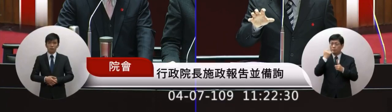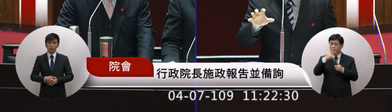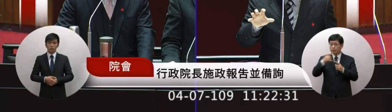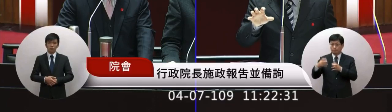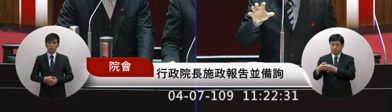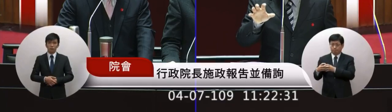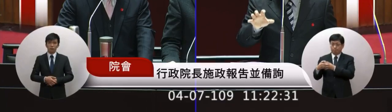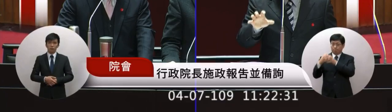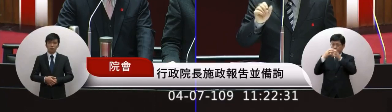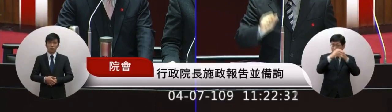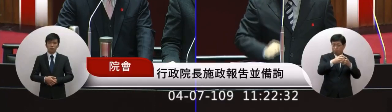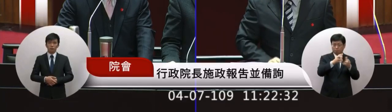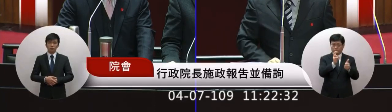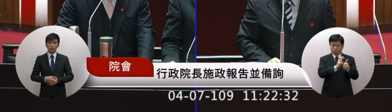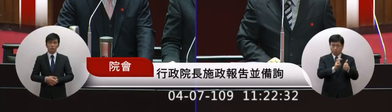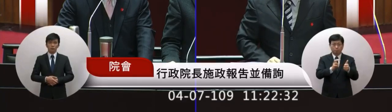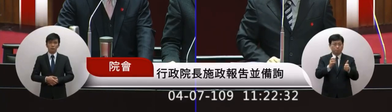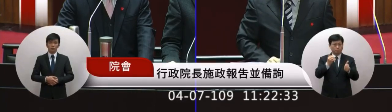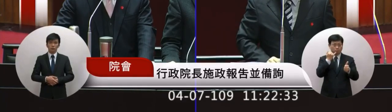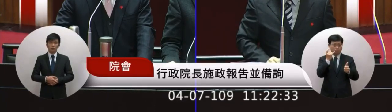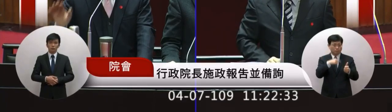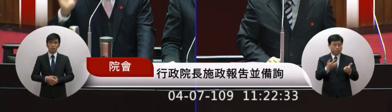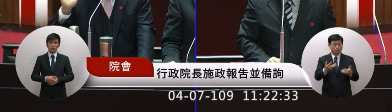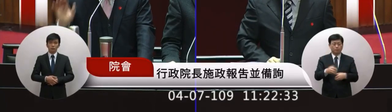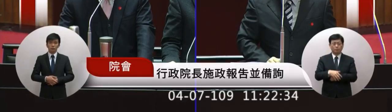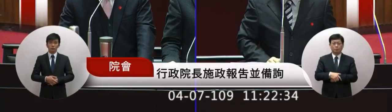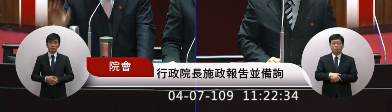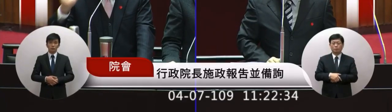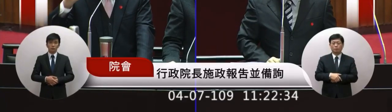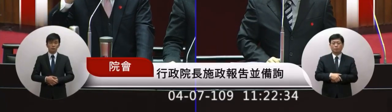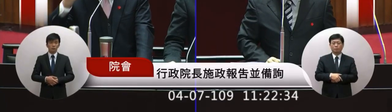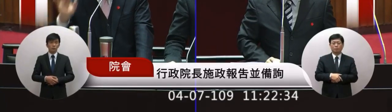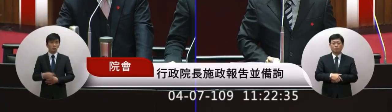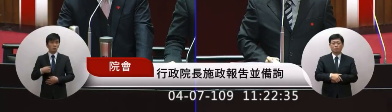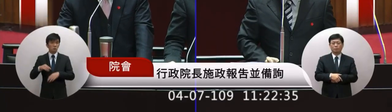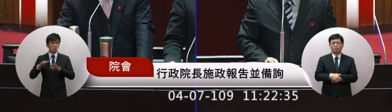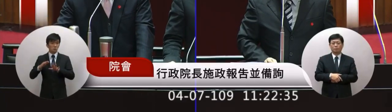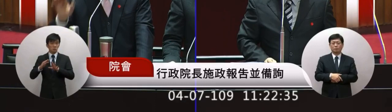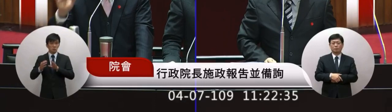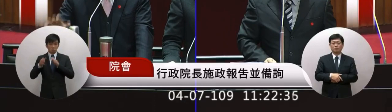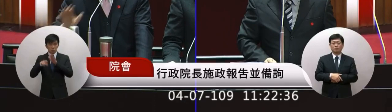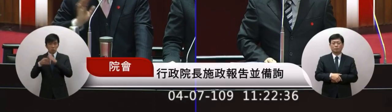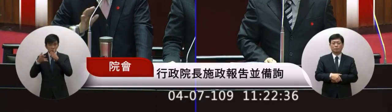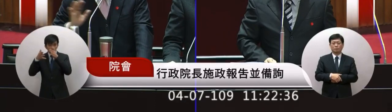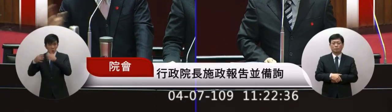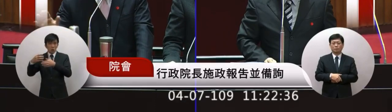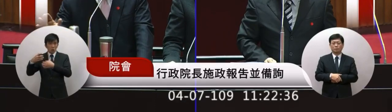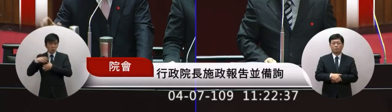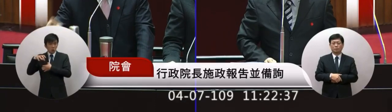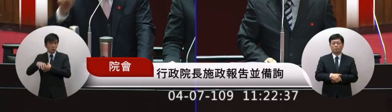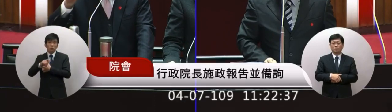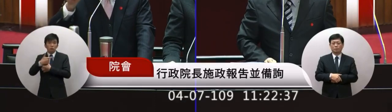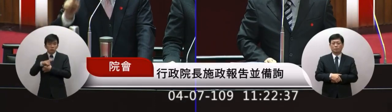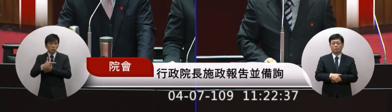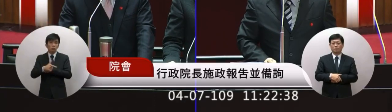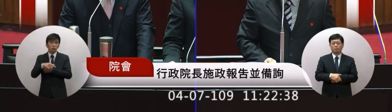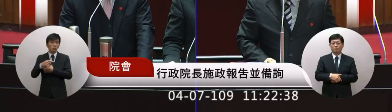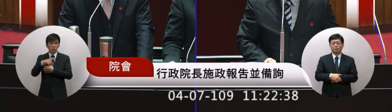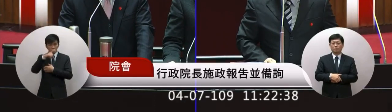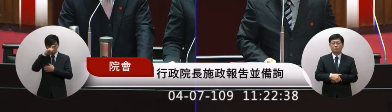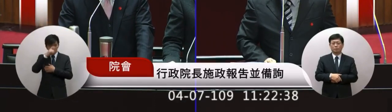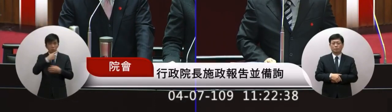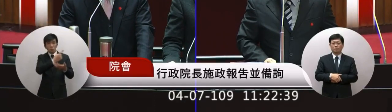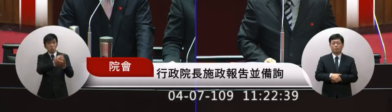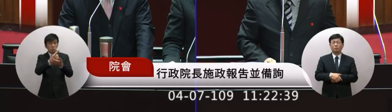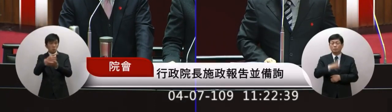中管理这样的一个做法？ 我们现在不是用军营，我们有鼓励各地方防疫的